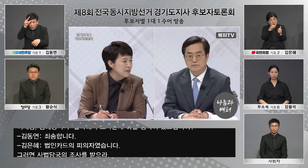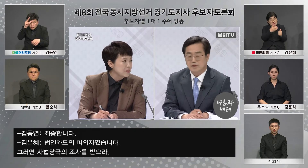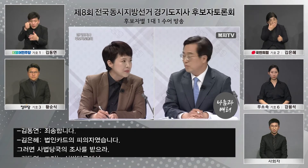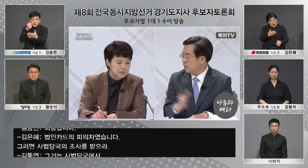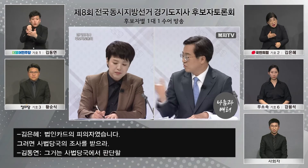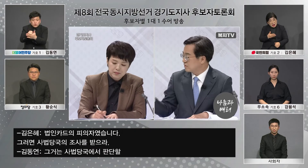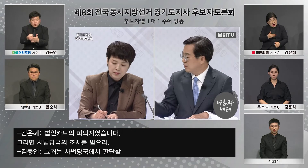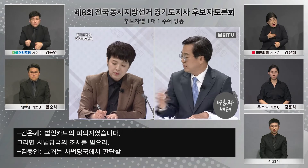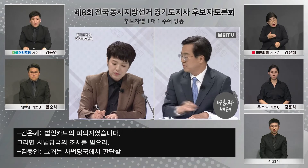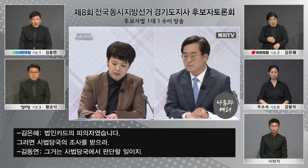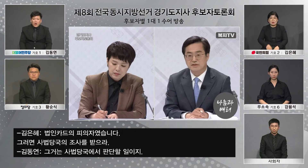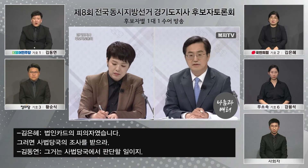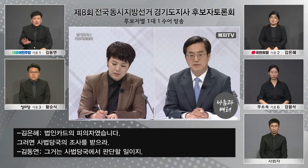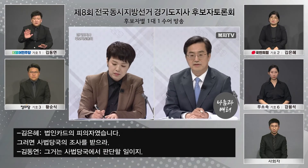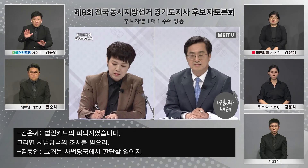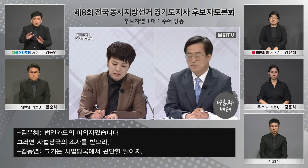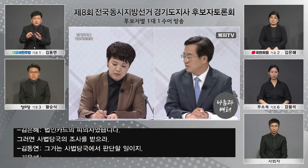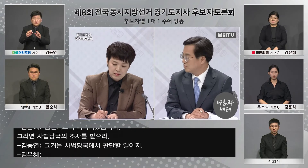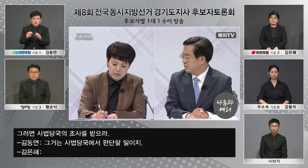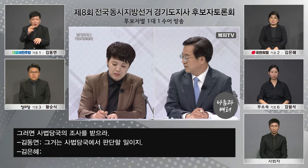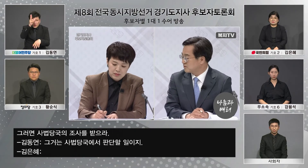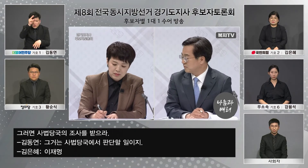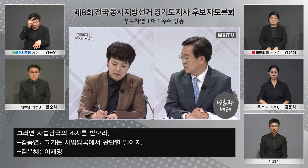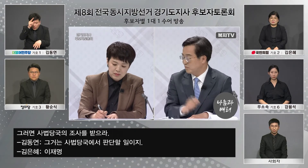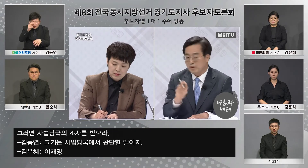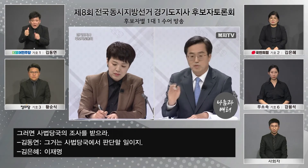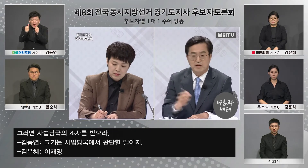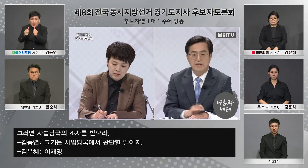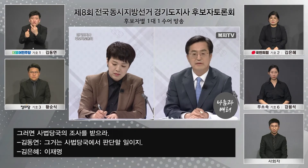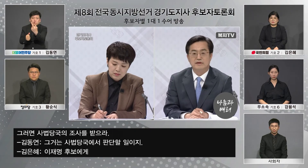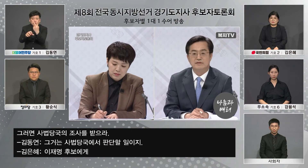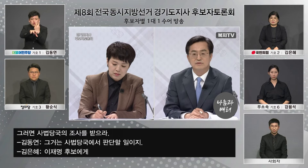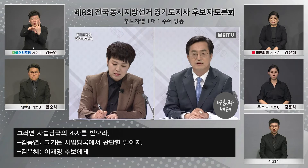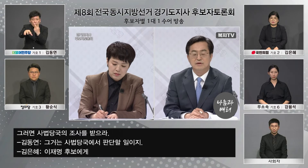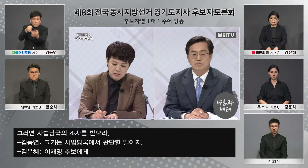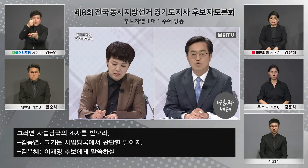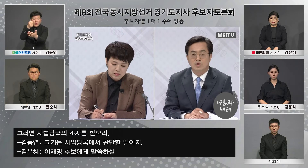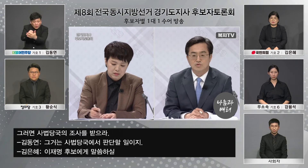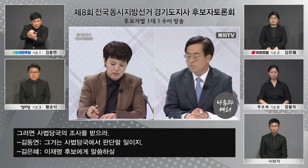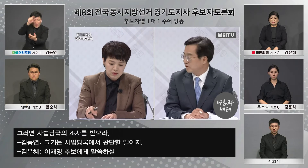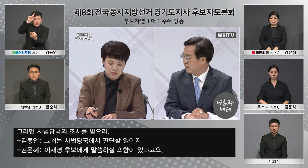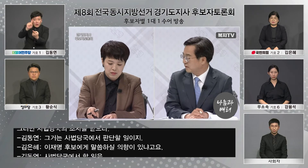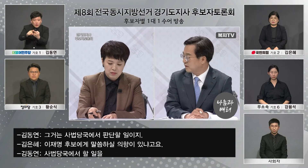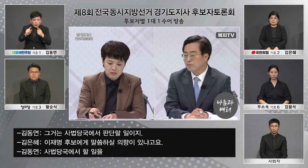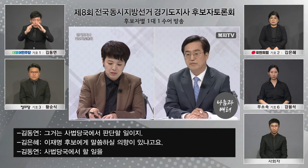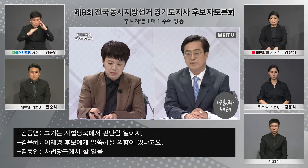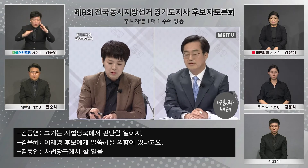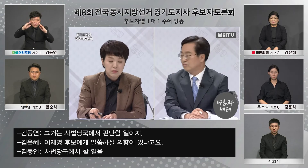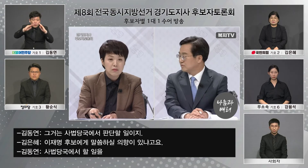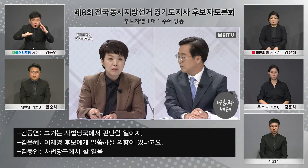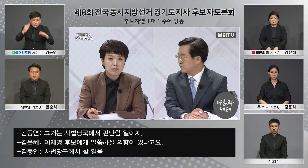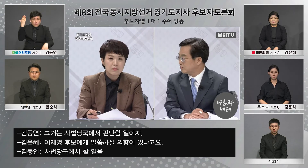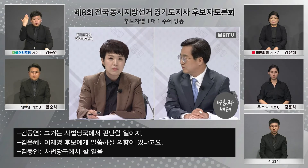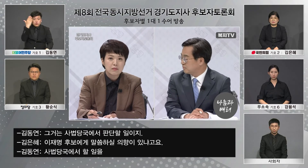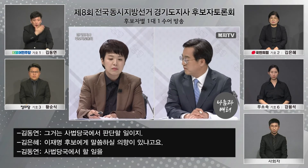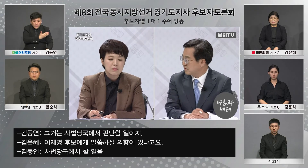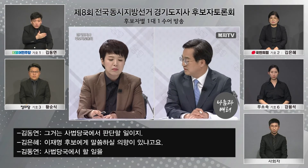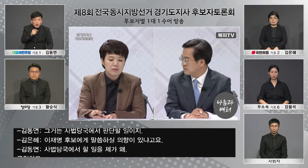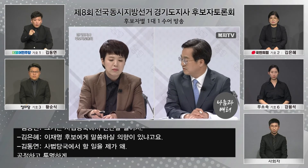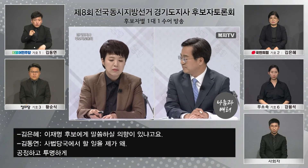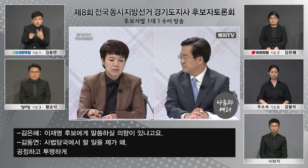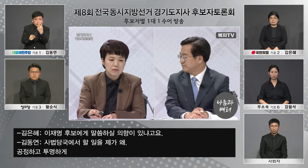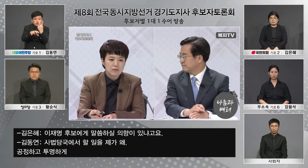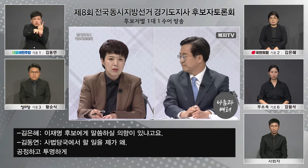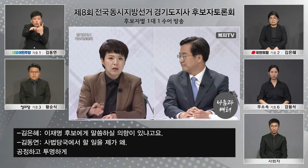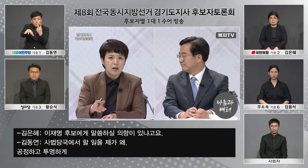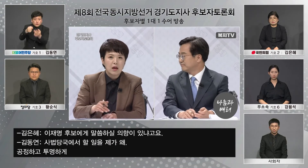있냐고요. 사법 당국에서 할 얘기를 뭐 제가 왜 이재명 후보한테 하겠습니까? 사법 당국 판단에 따라서 공정하고 투명하게 하겠다면은 그 사법 당국에서 판단할